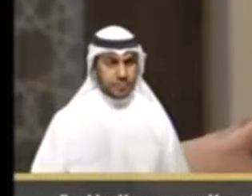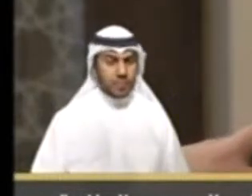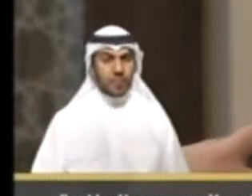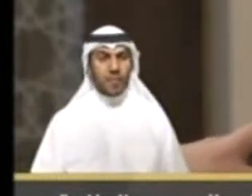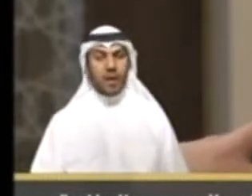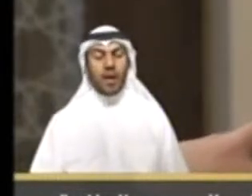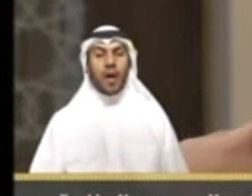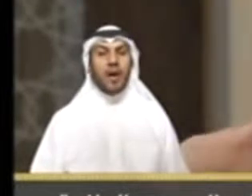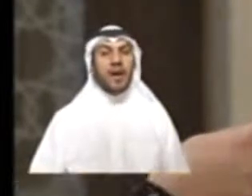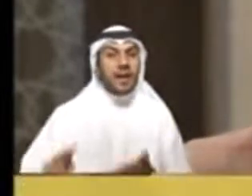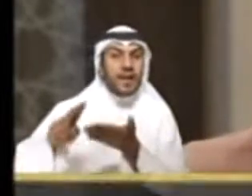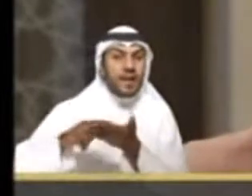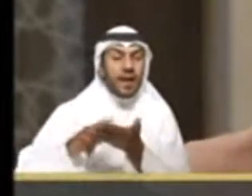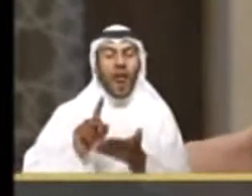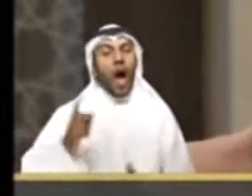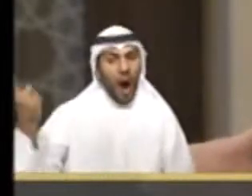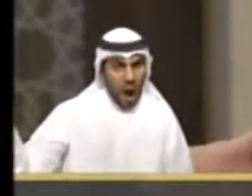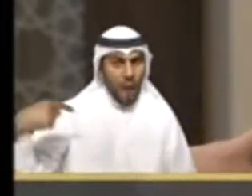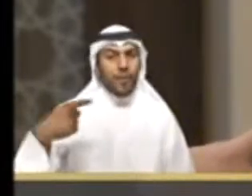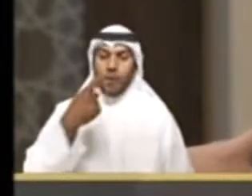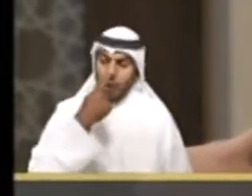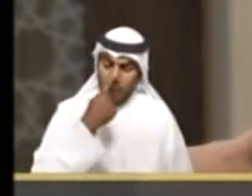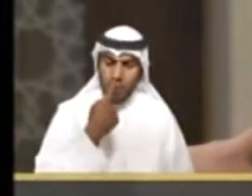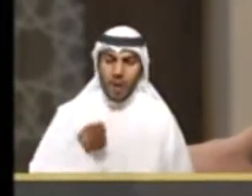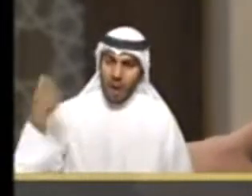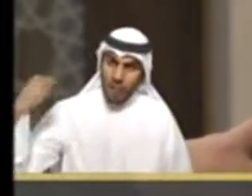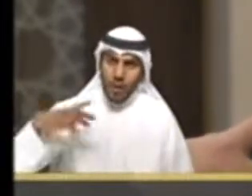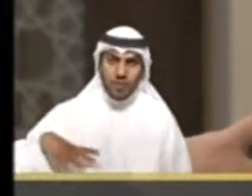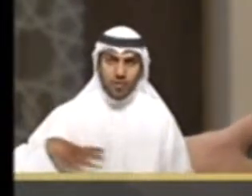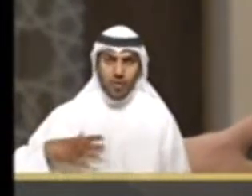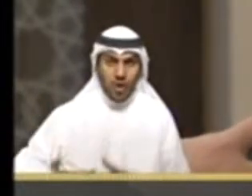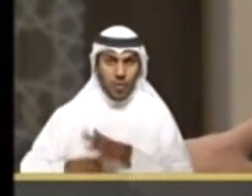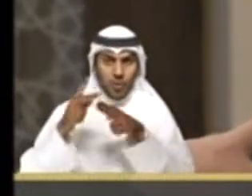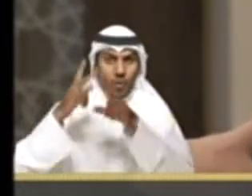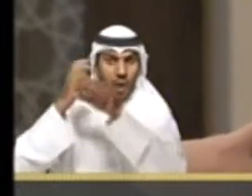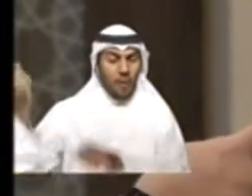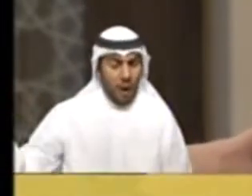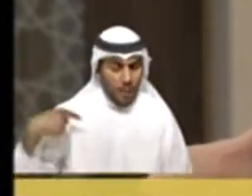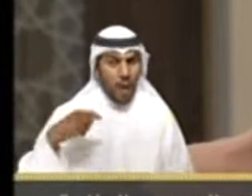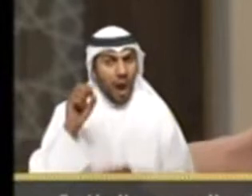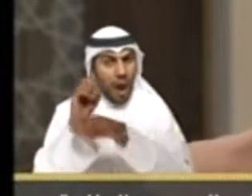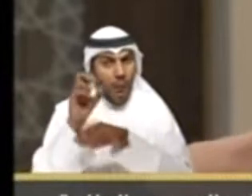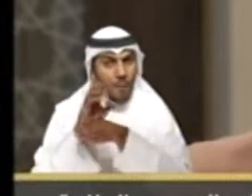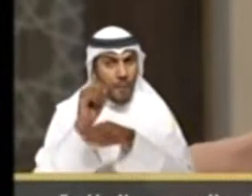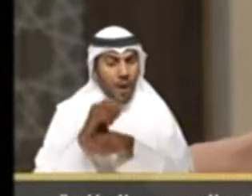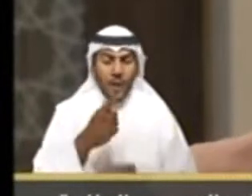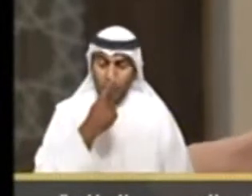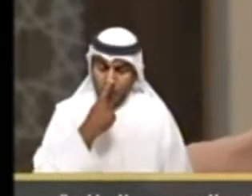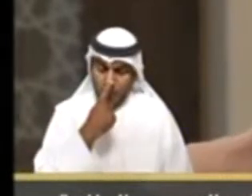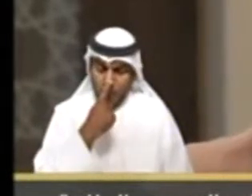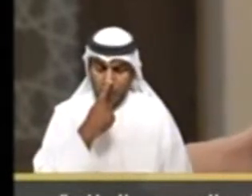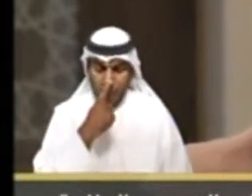أقول رسالة الأمير، تضمنت توجيهات سامية، ونحن نرد عليها بأن لبيك يا سمو